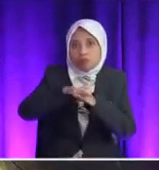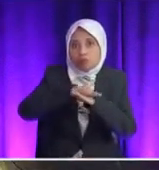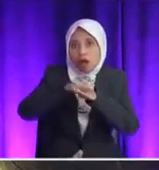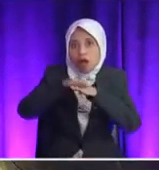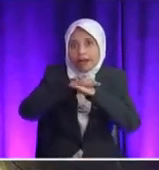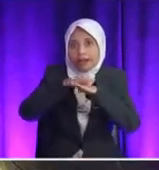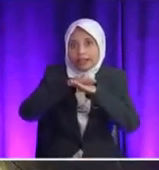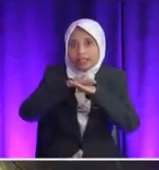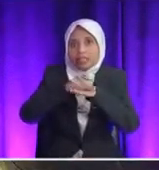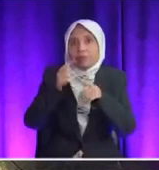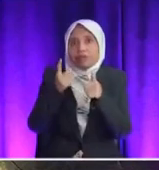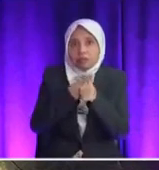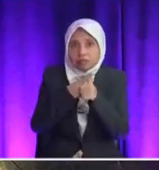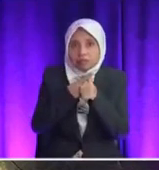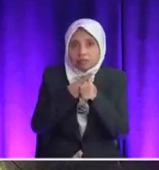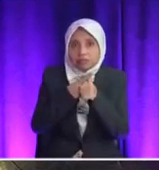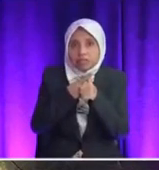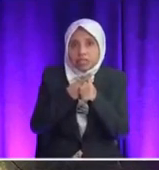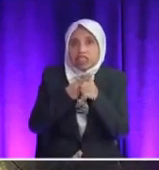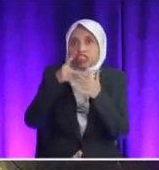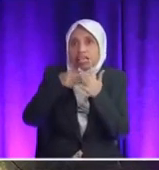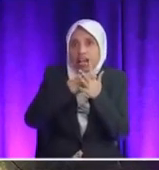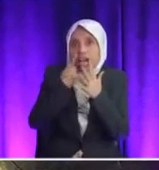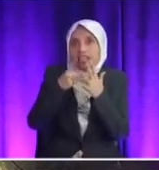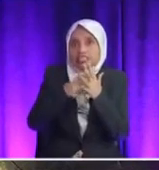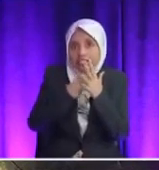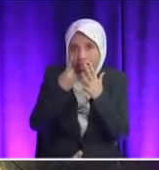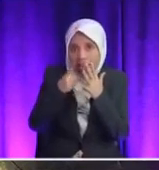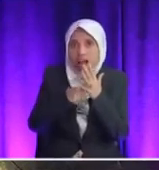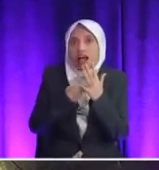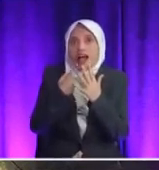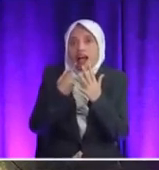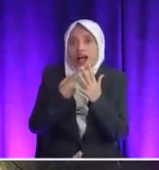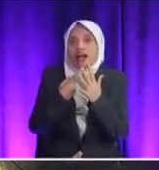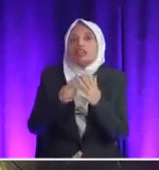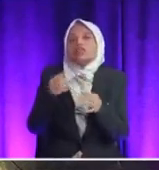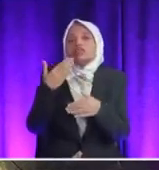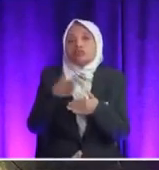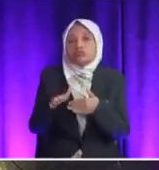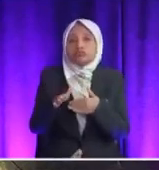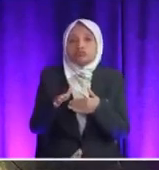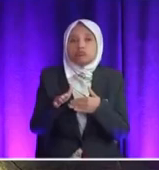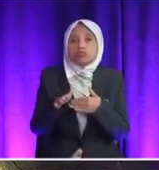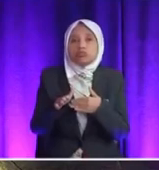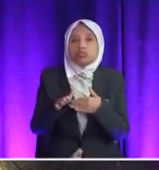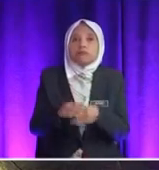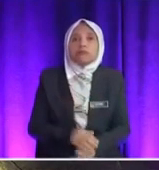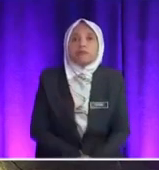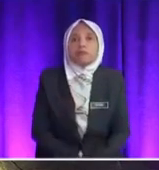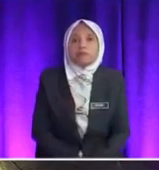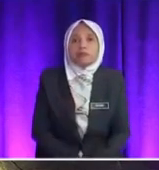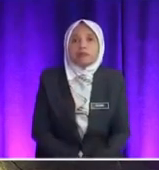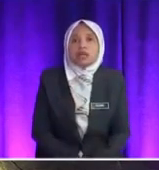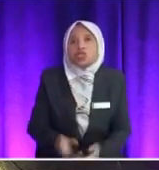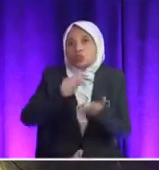gizi terbaca satunya pertama harganya celah badan kendaraan baik oke kemudian mu itu juga udahlah Jati ini